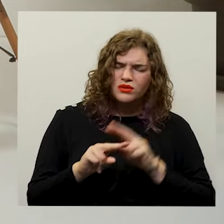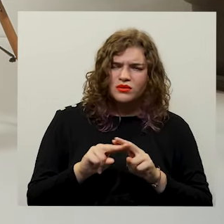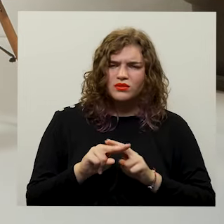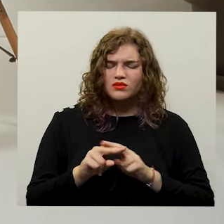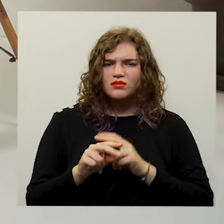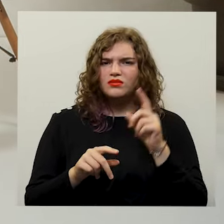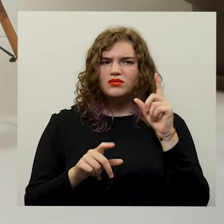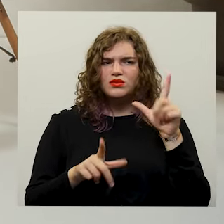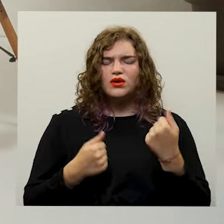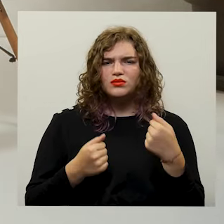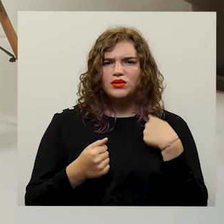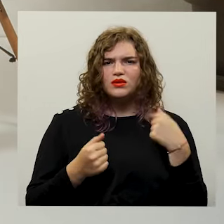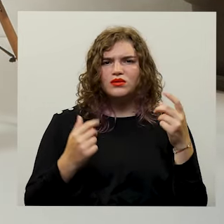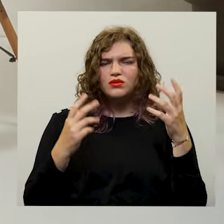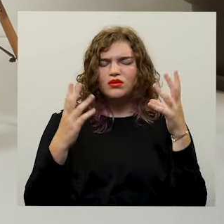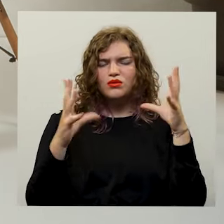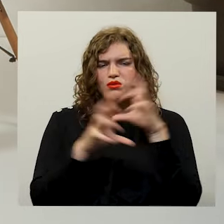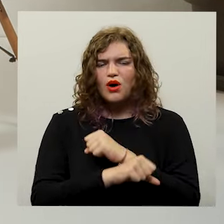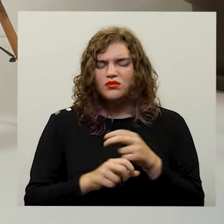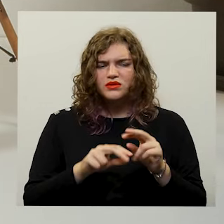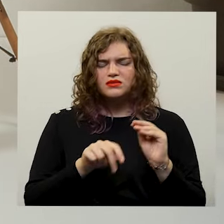Mi-aducea aminte Domnul de noaptea aia de disperare.